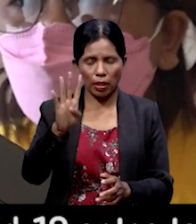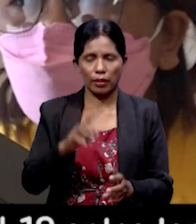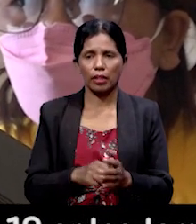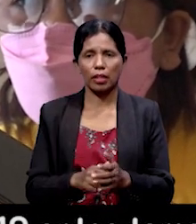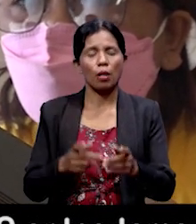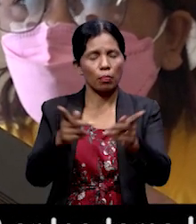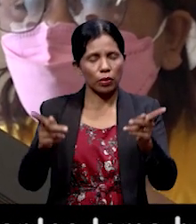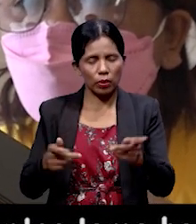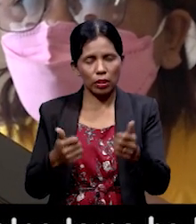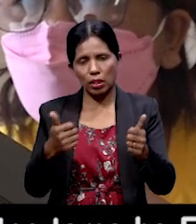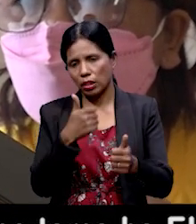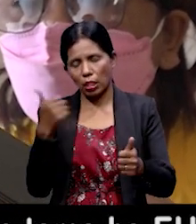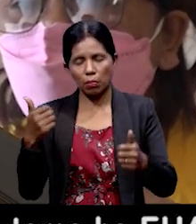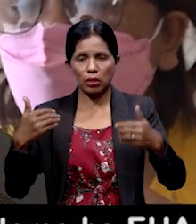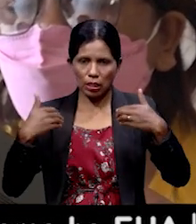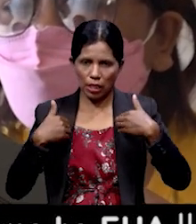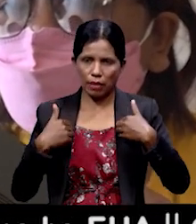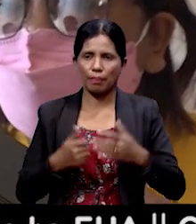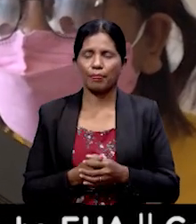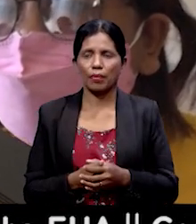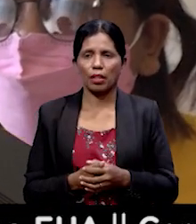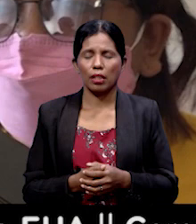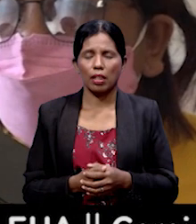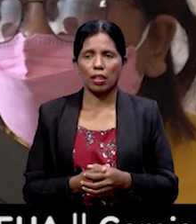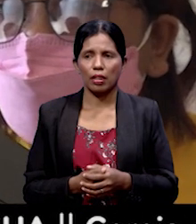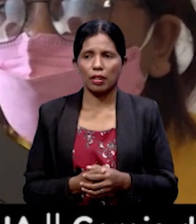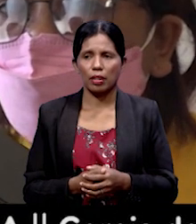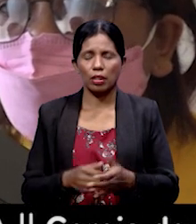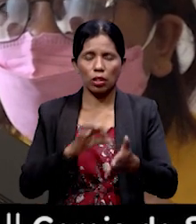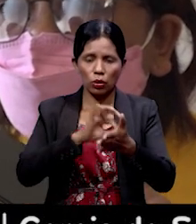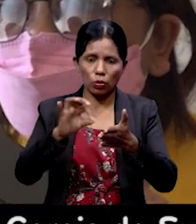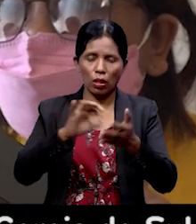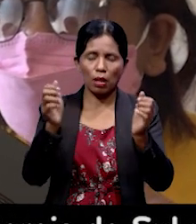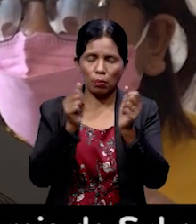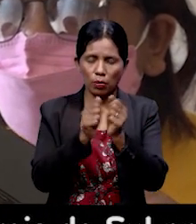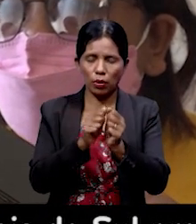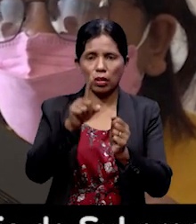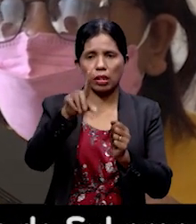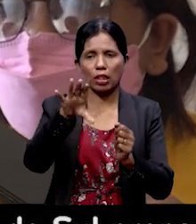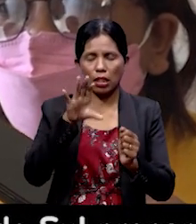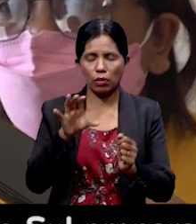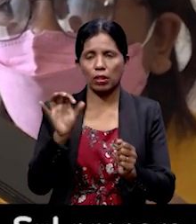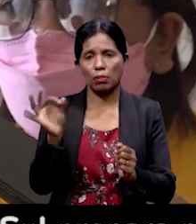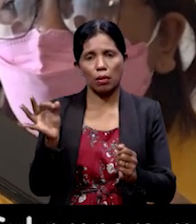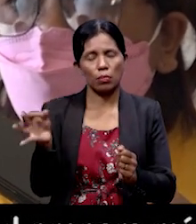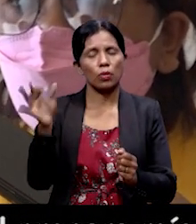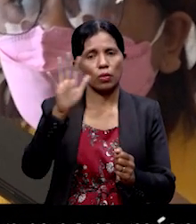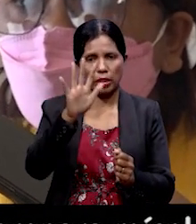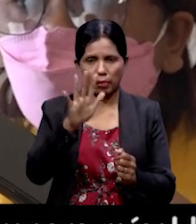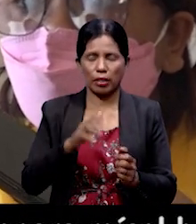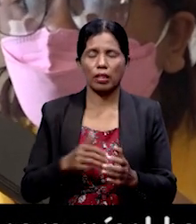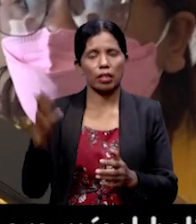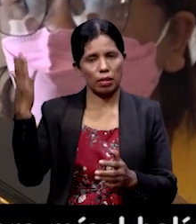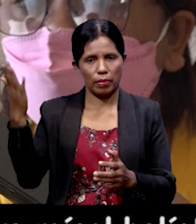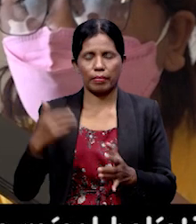iha iha hotu nema surah hamu tu kan sang hoi tembus siradiang ya hamu tu katu si dia sianulures ini mana be iha